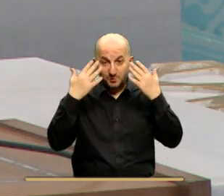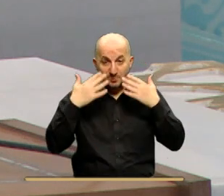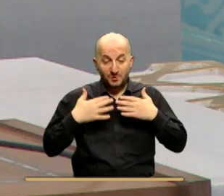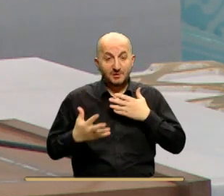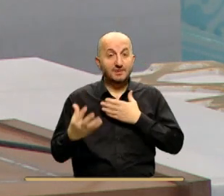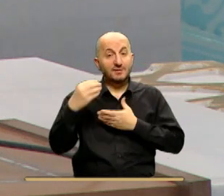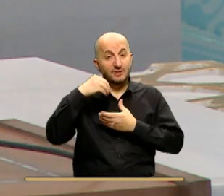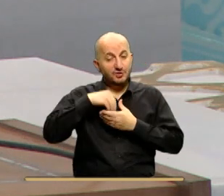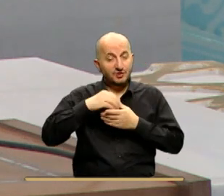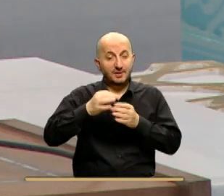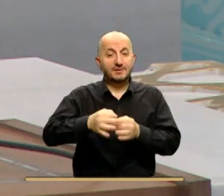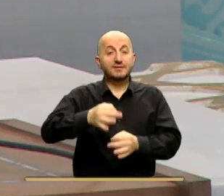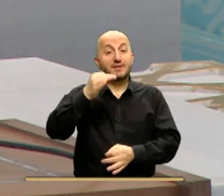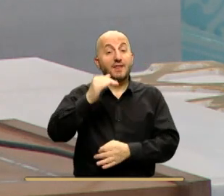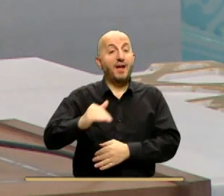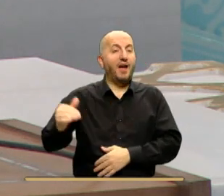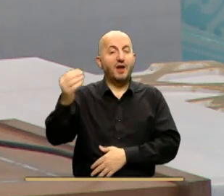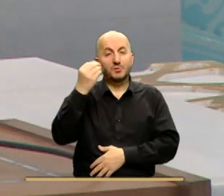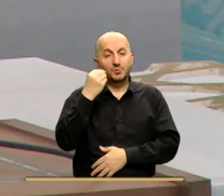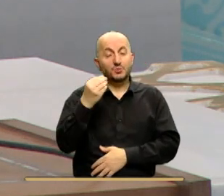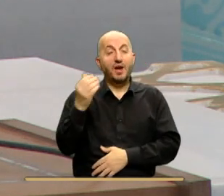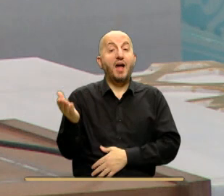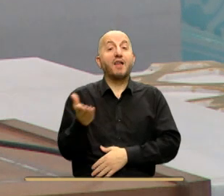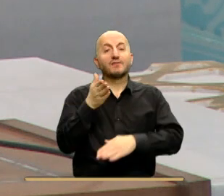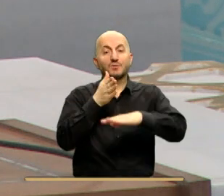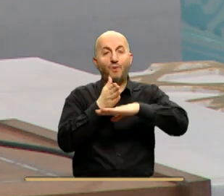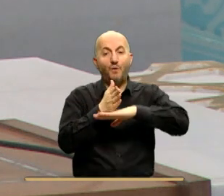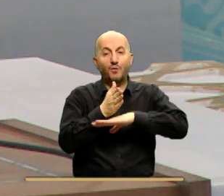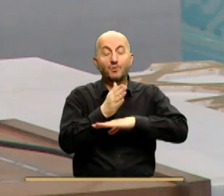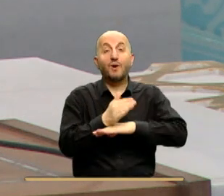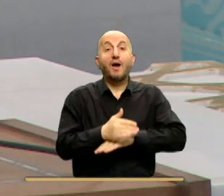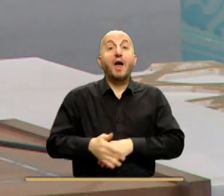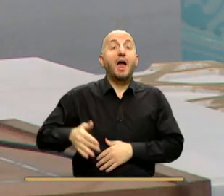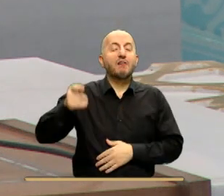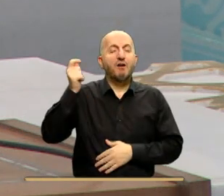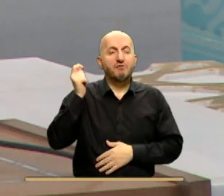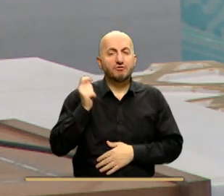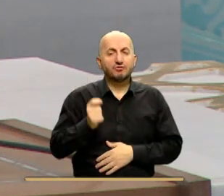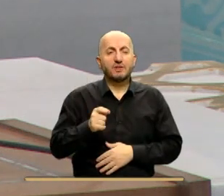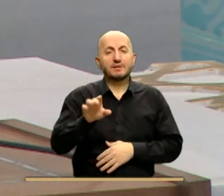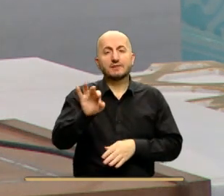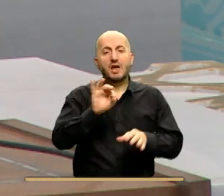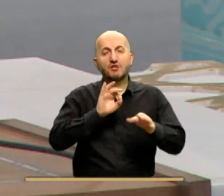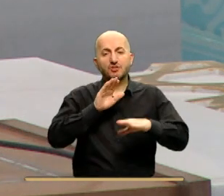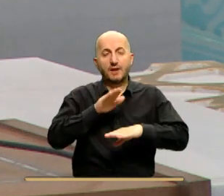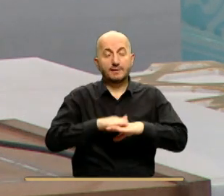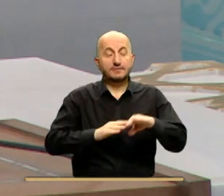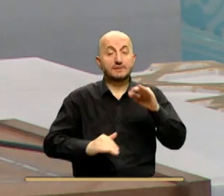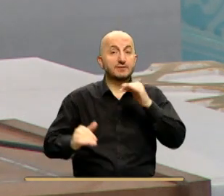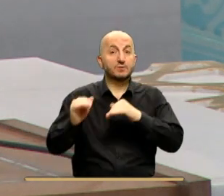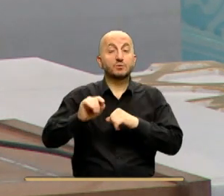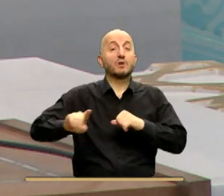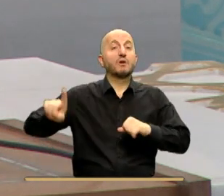insanların en güzeli, en doğruyu, en hakikatliyi tercih ettiğini Yüce